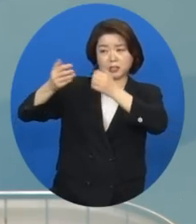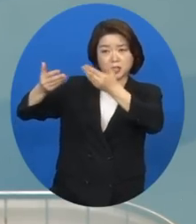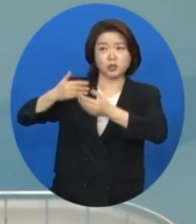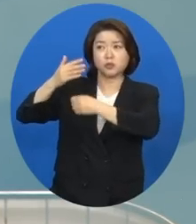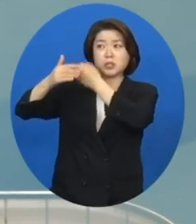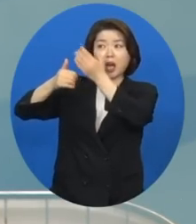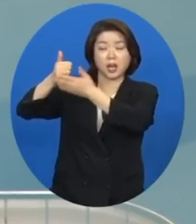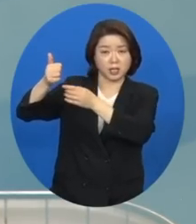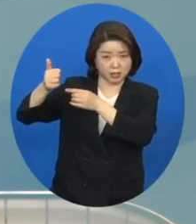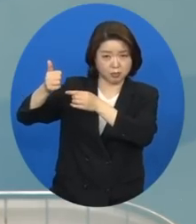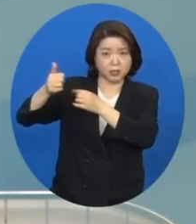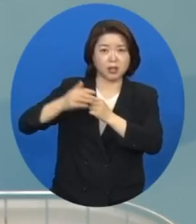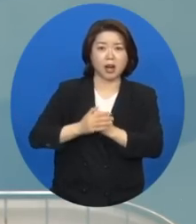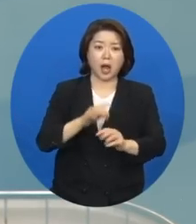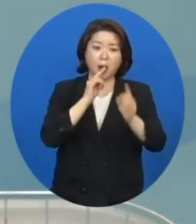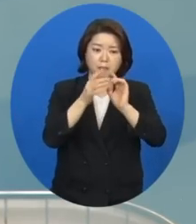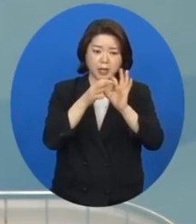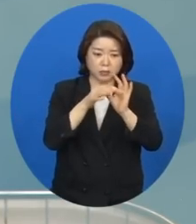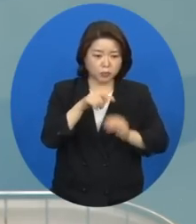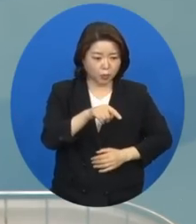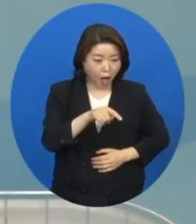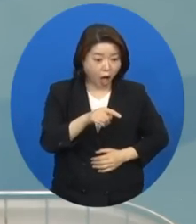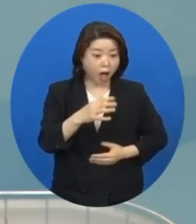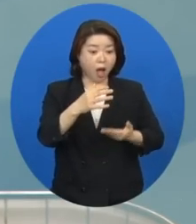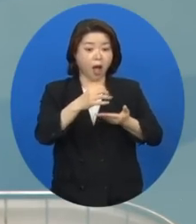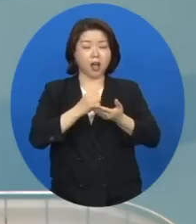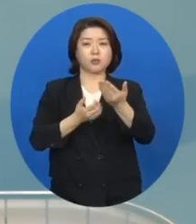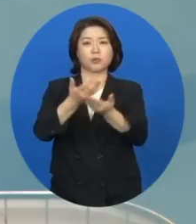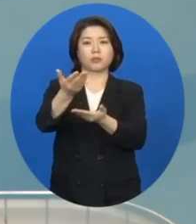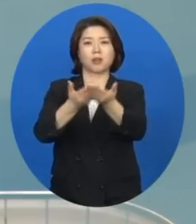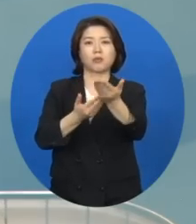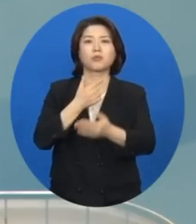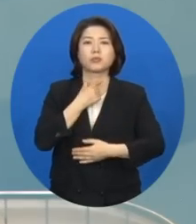하나님을 말씀을 통해서 나누고 싶은 거예요.